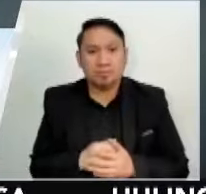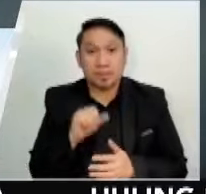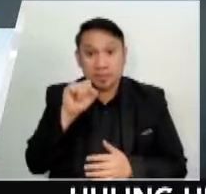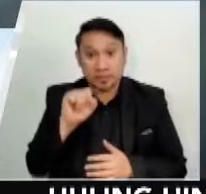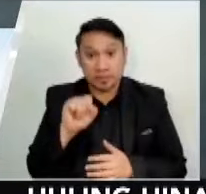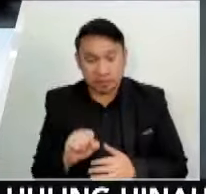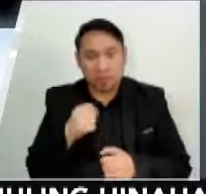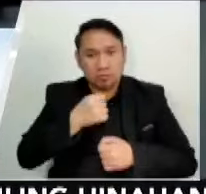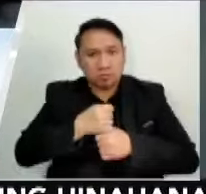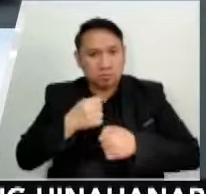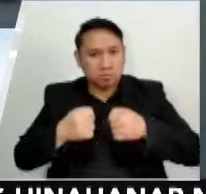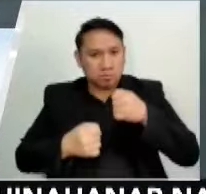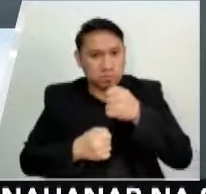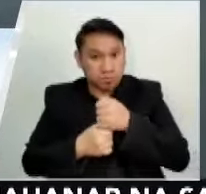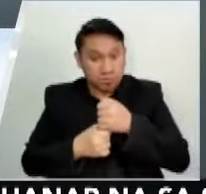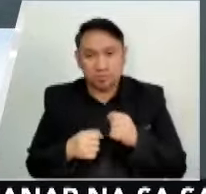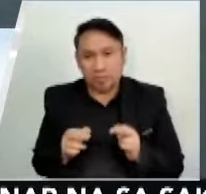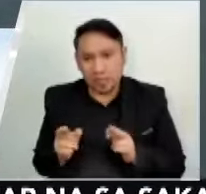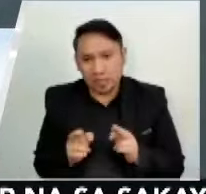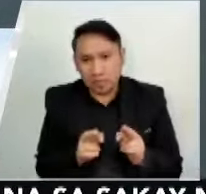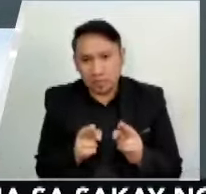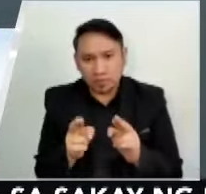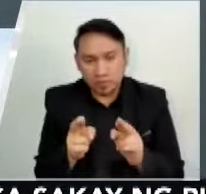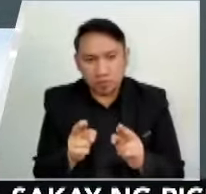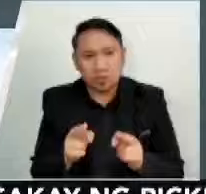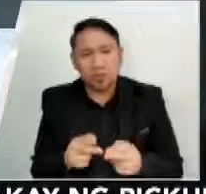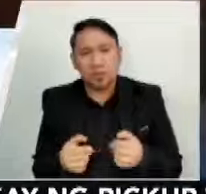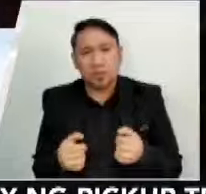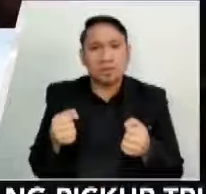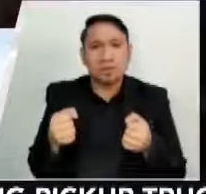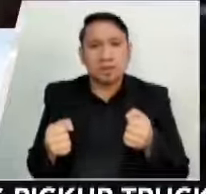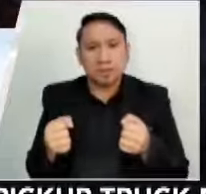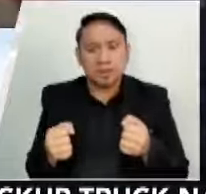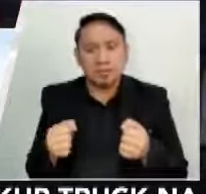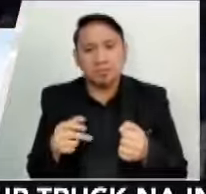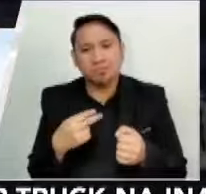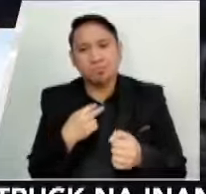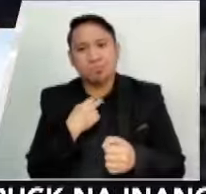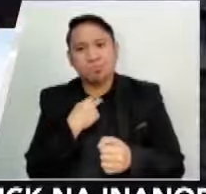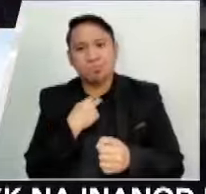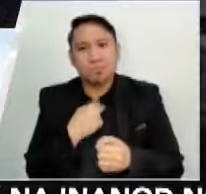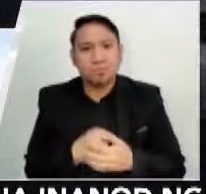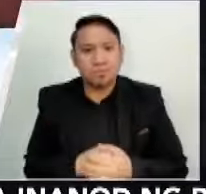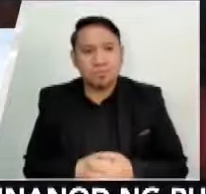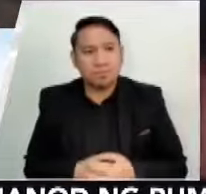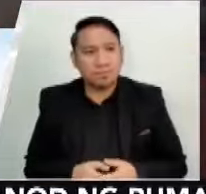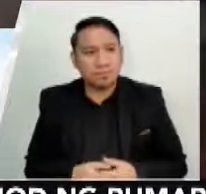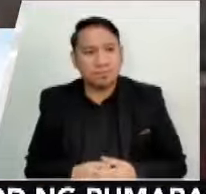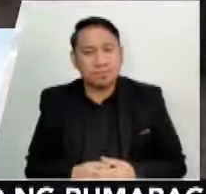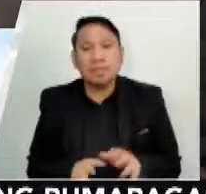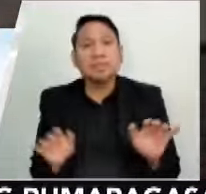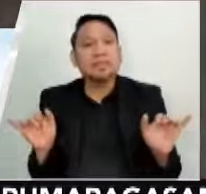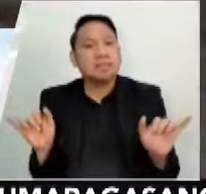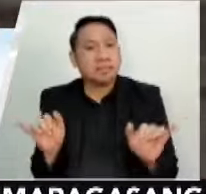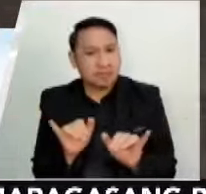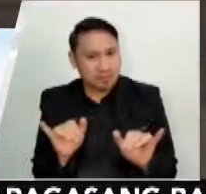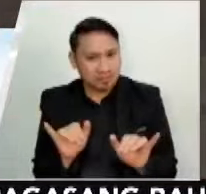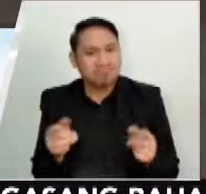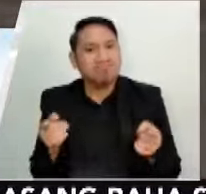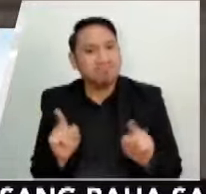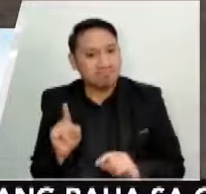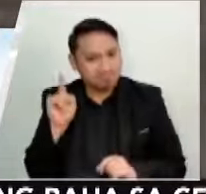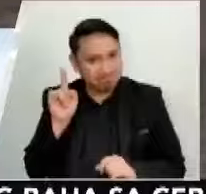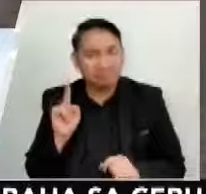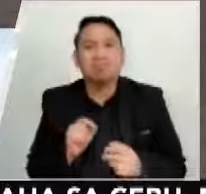ang tinatawid ng mga sasakyan dahil nalubog na sa baha ang highway. Ganyan din ang naging sitwasyon sa Alabel,